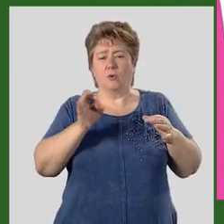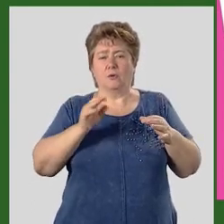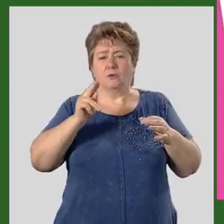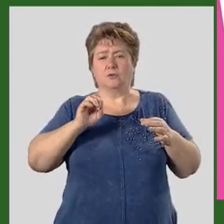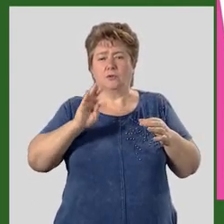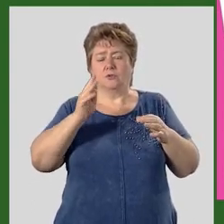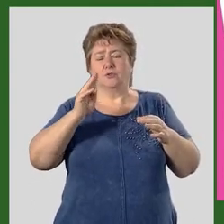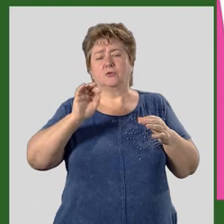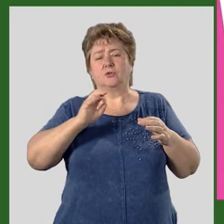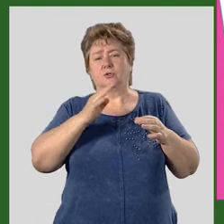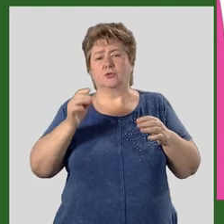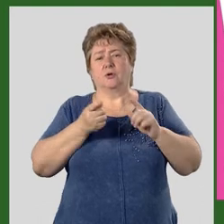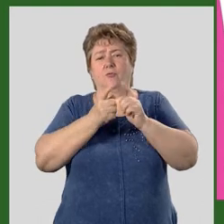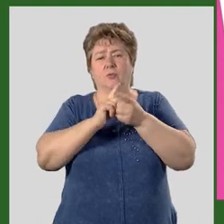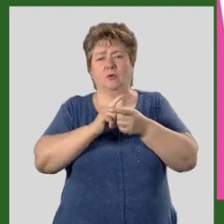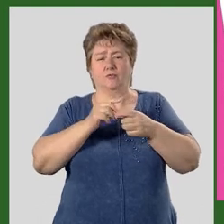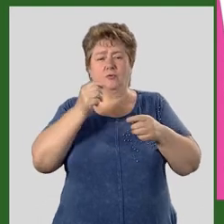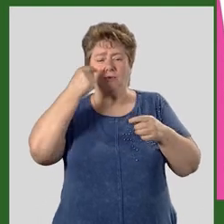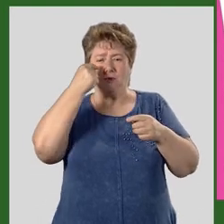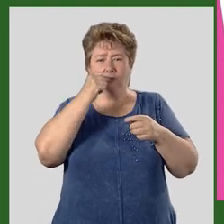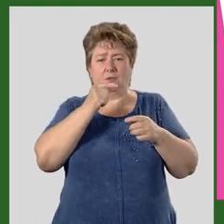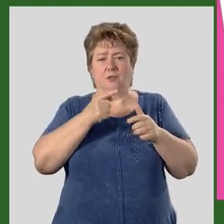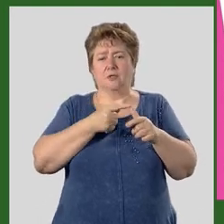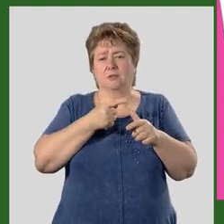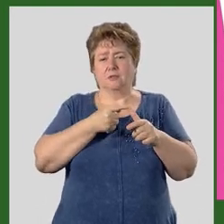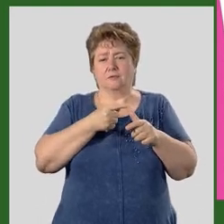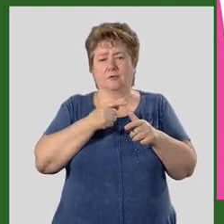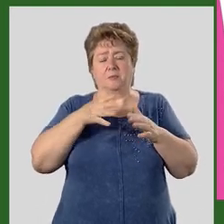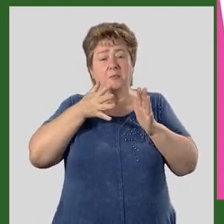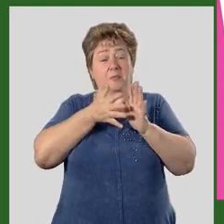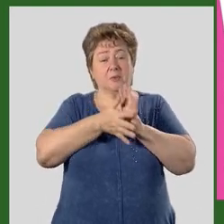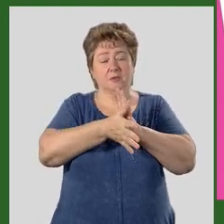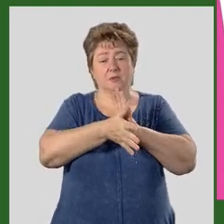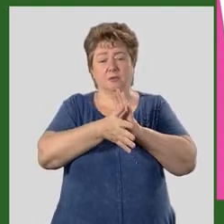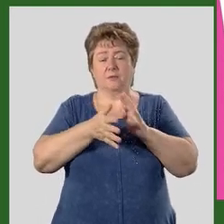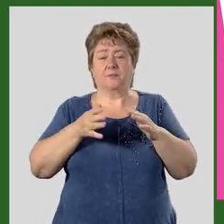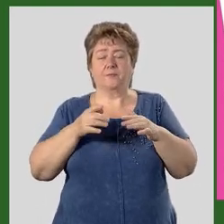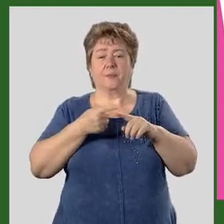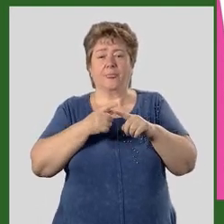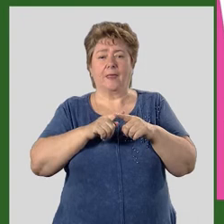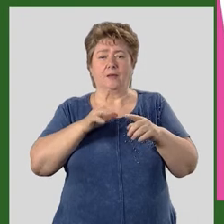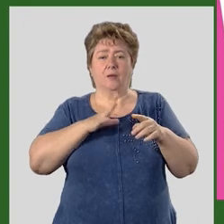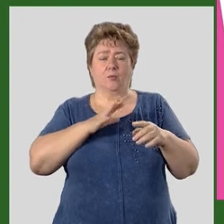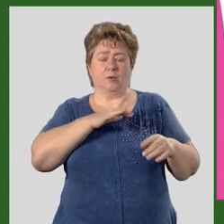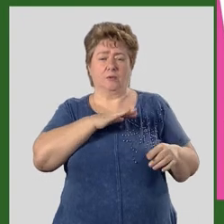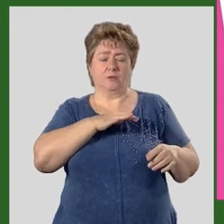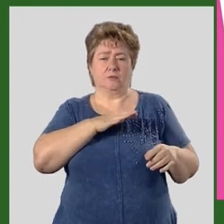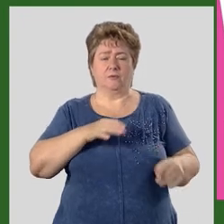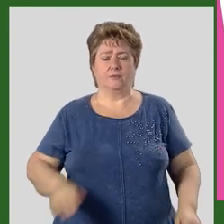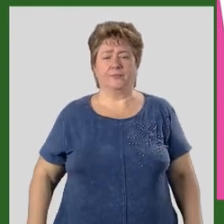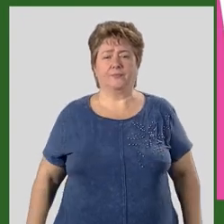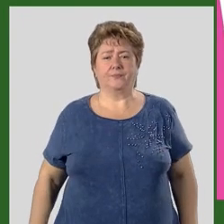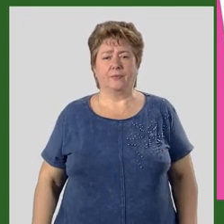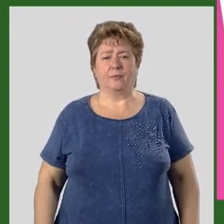Цинь-Чи, что в переводе с китайского означает «прозрачное». Это был Иссык-Куль.